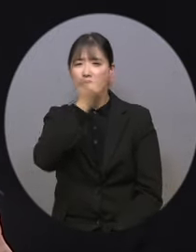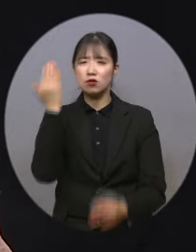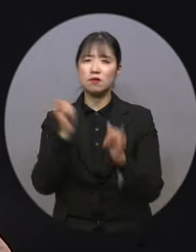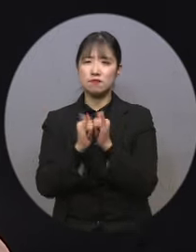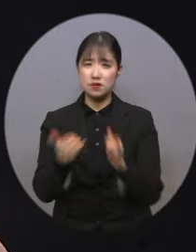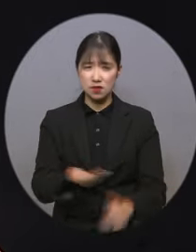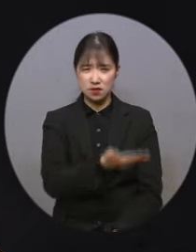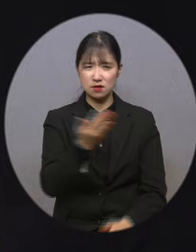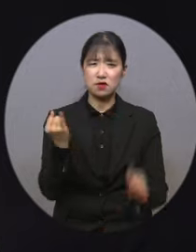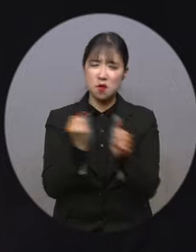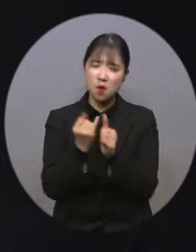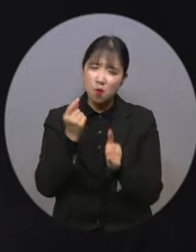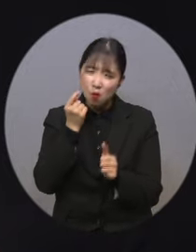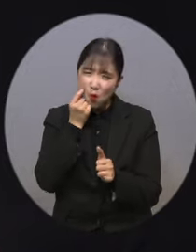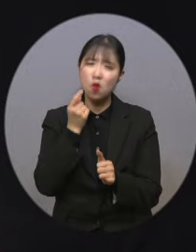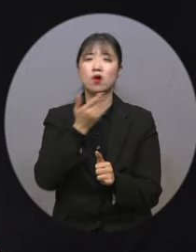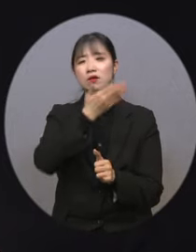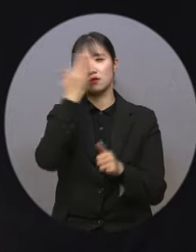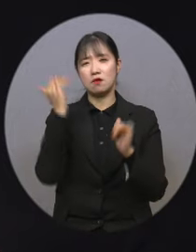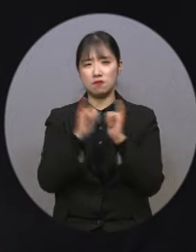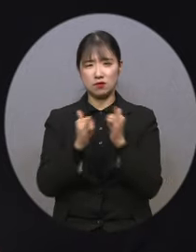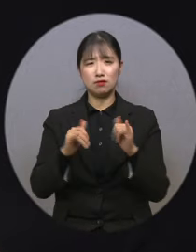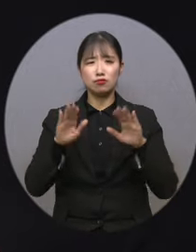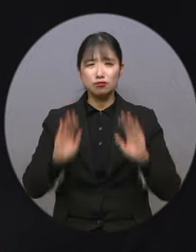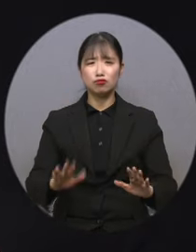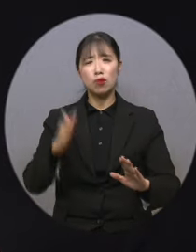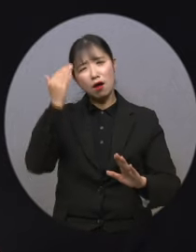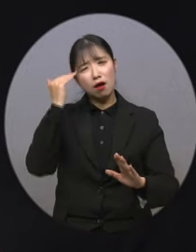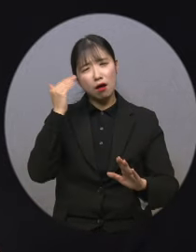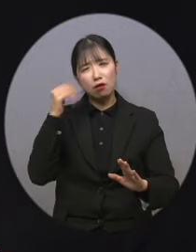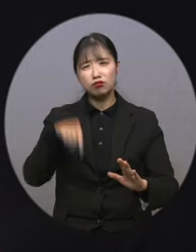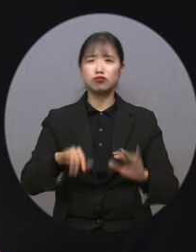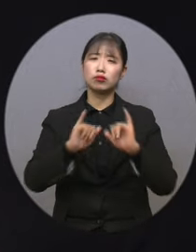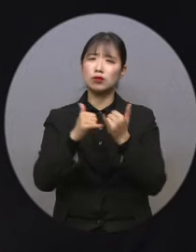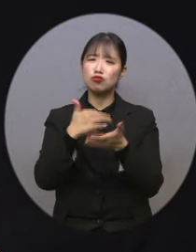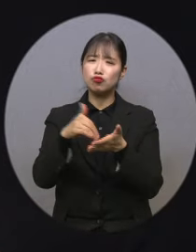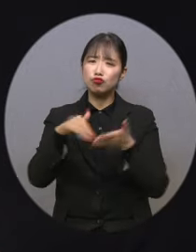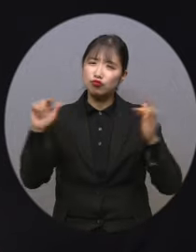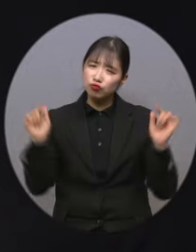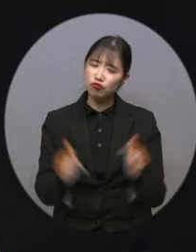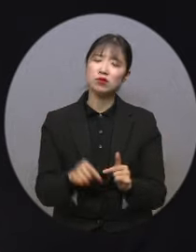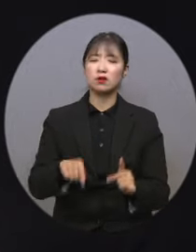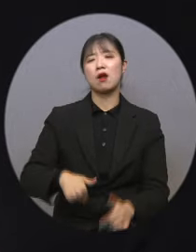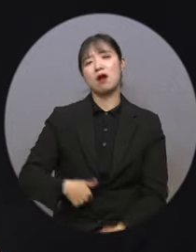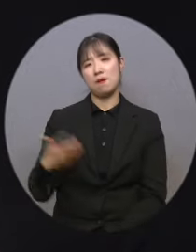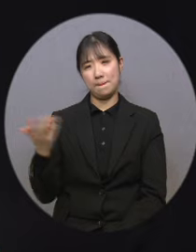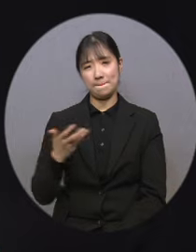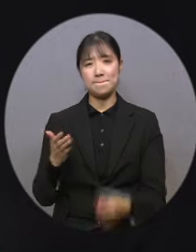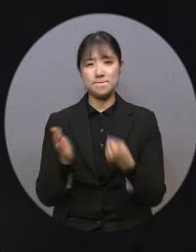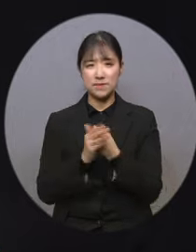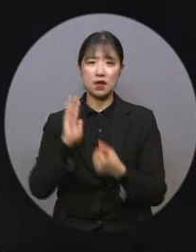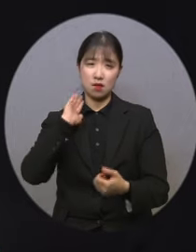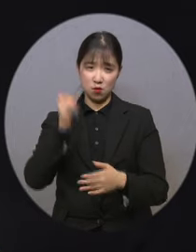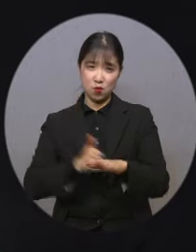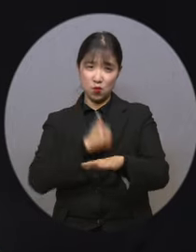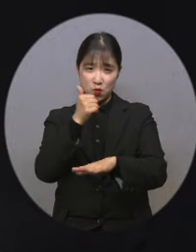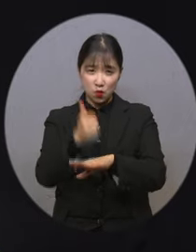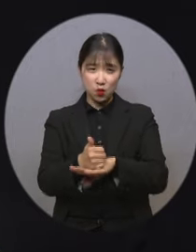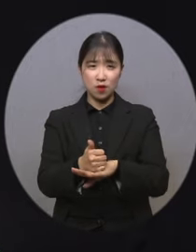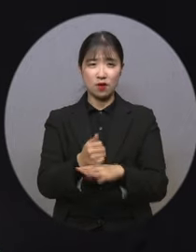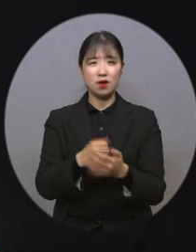결혼못하는 젊은이 앞으로 우리나라 인구가 없어지는거 이거 가슴 아픈 일이에요 그래서 저는 대통이 되면은